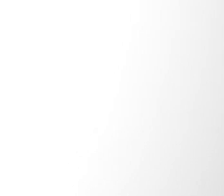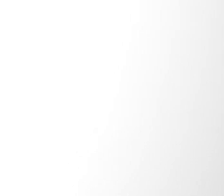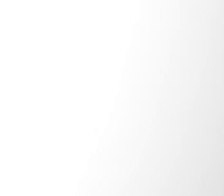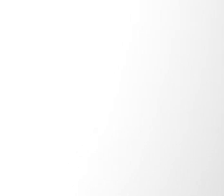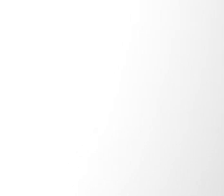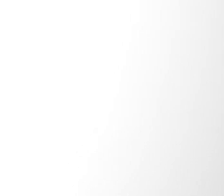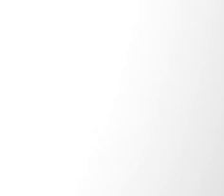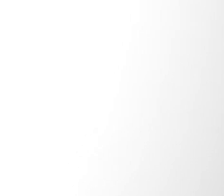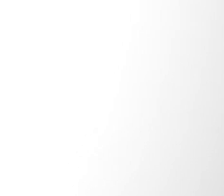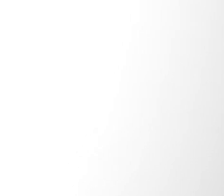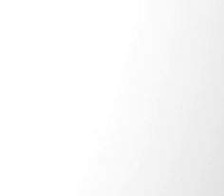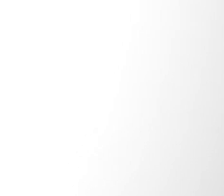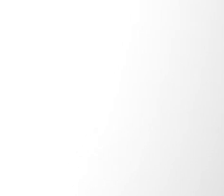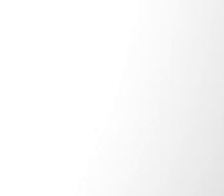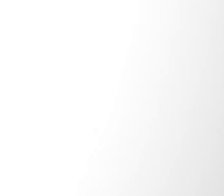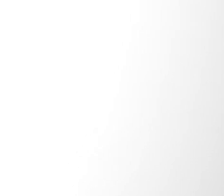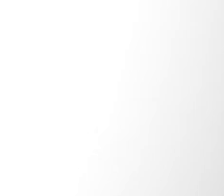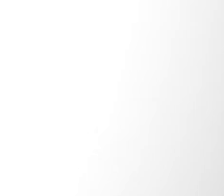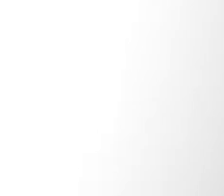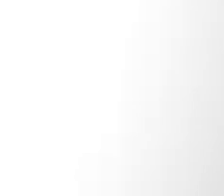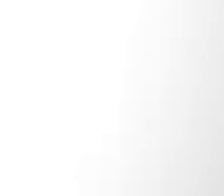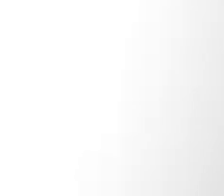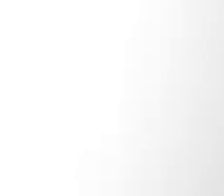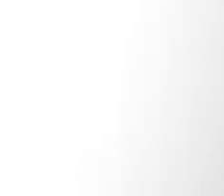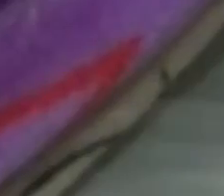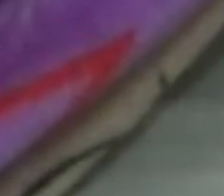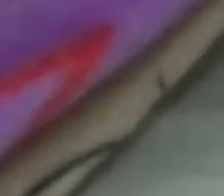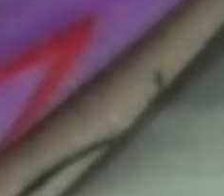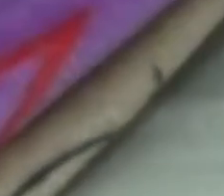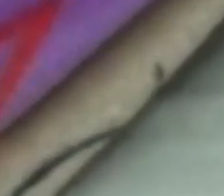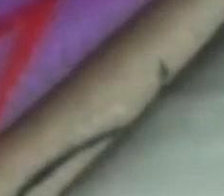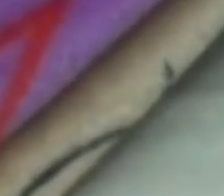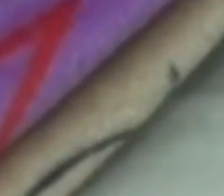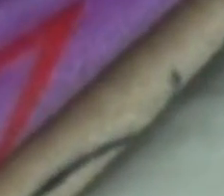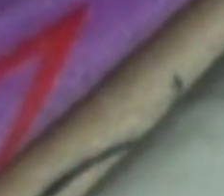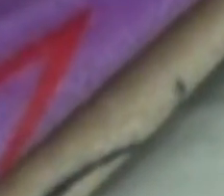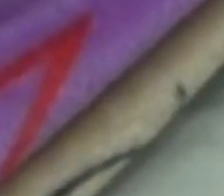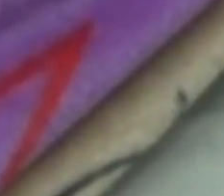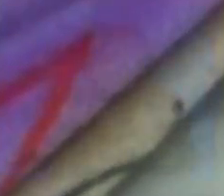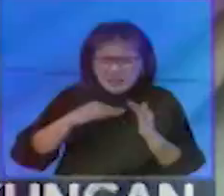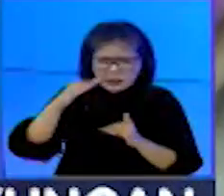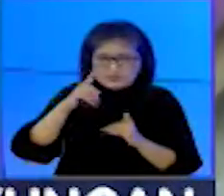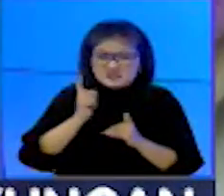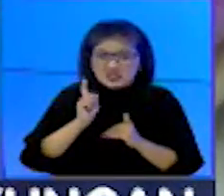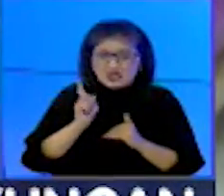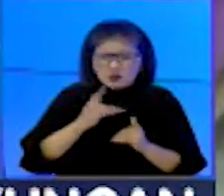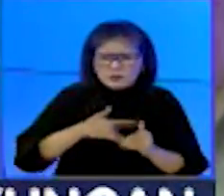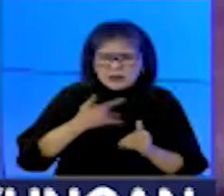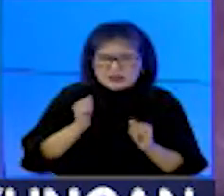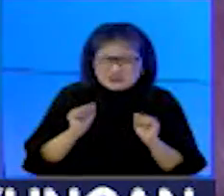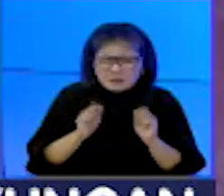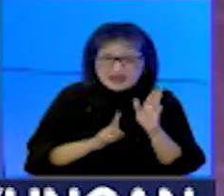melewati masa kritis, di mana kadar trombosit akan kembali meningkat. Jika Anda menderita demam tinggi apalagi selama 3